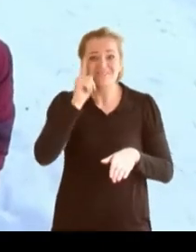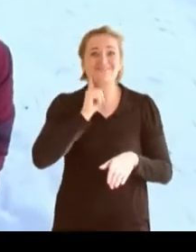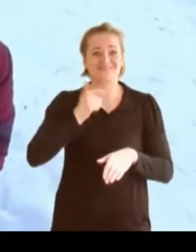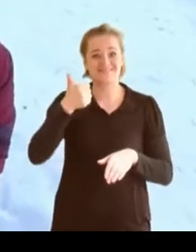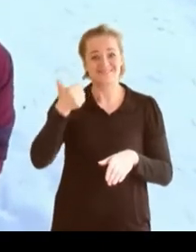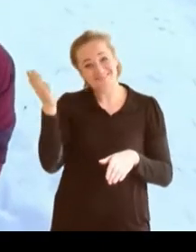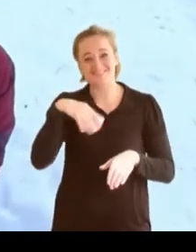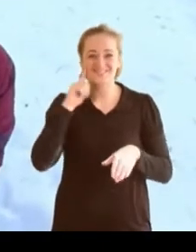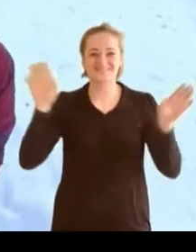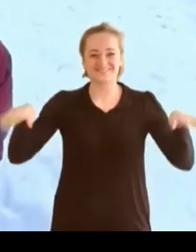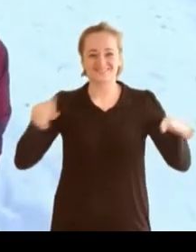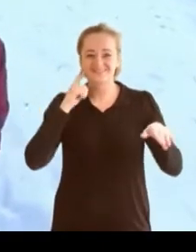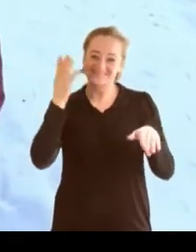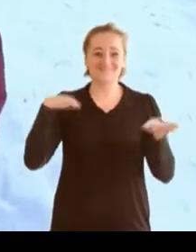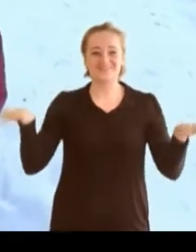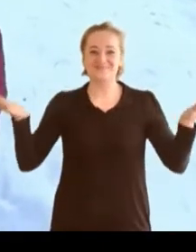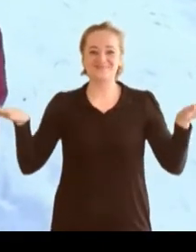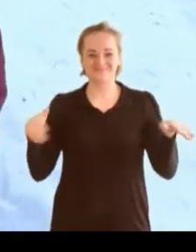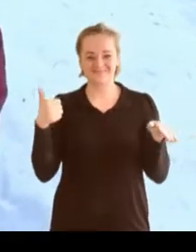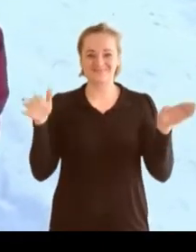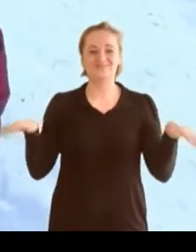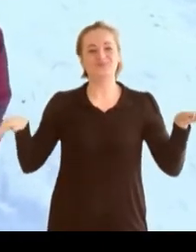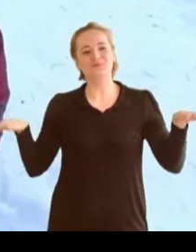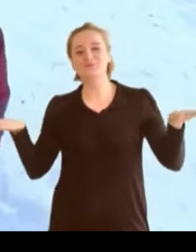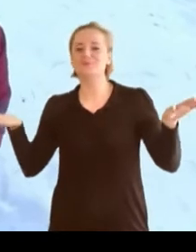Norime. Norime.